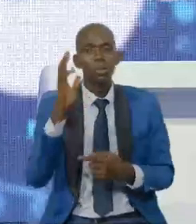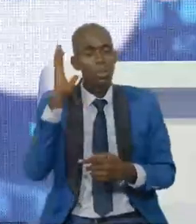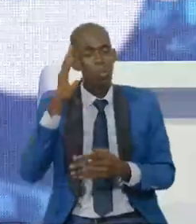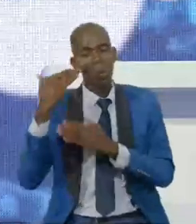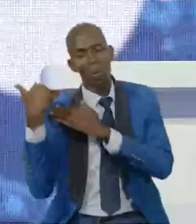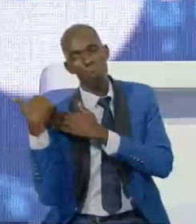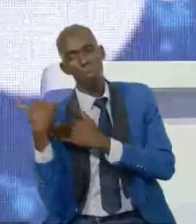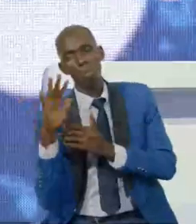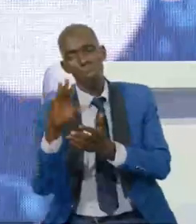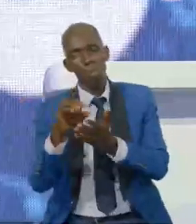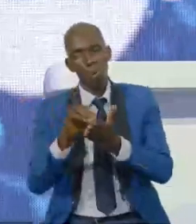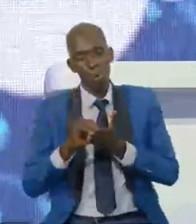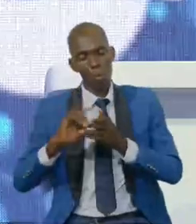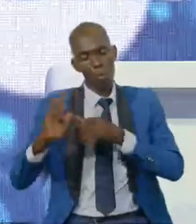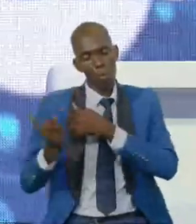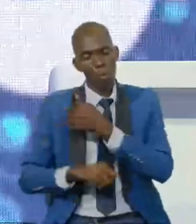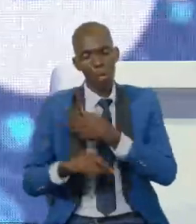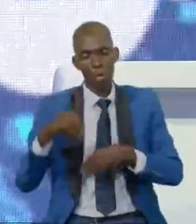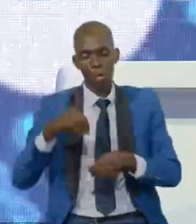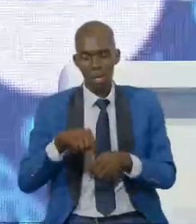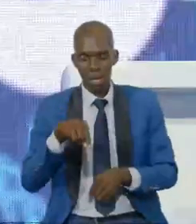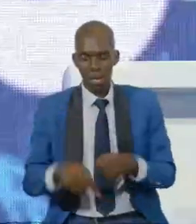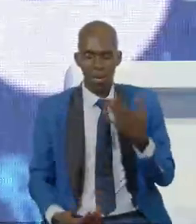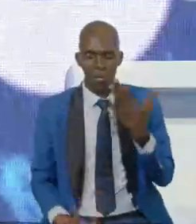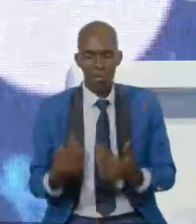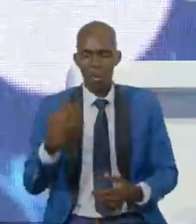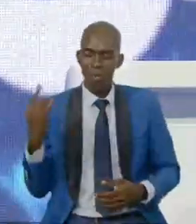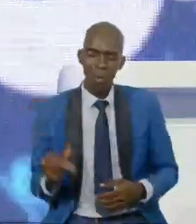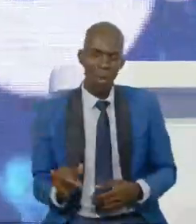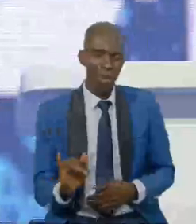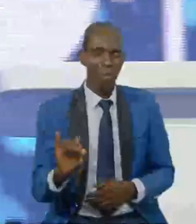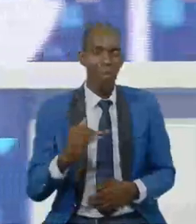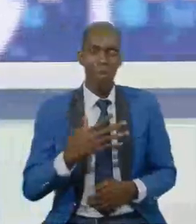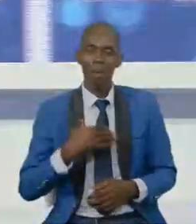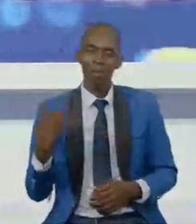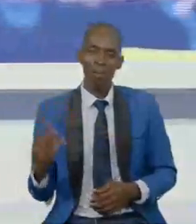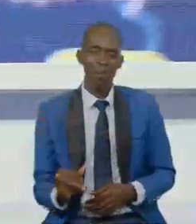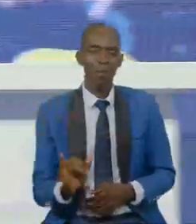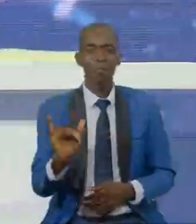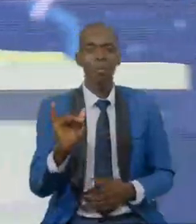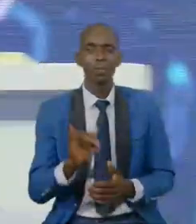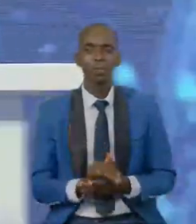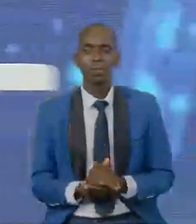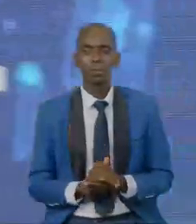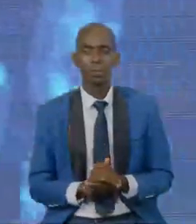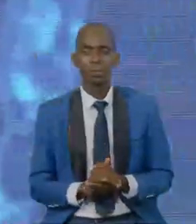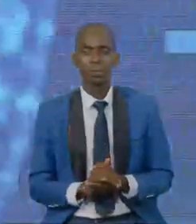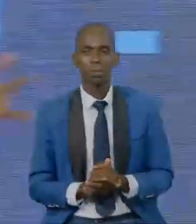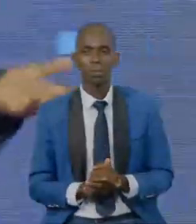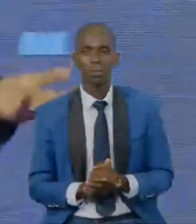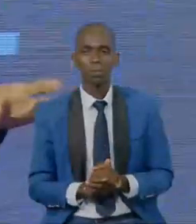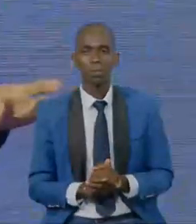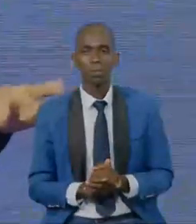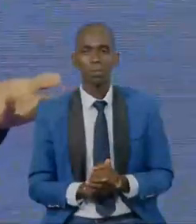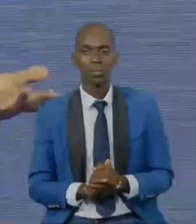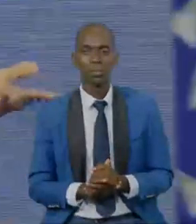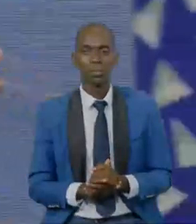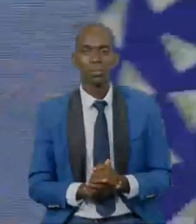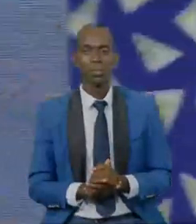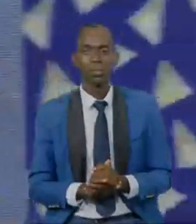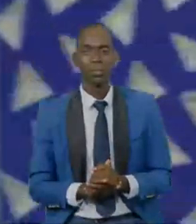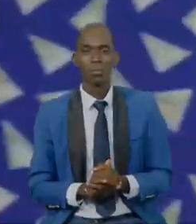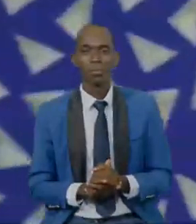punishment in hellfire forever and ever. Tu continues dans la tradition de la religion et tu pèches, et si tu meurs dans cet